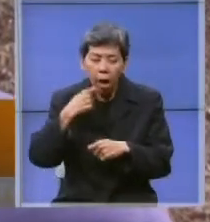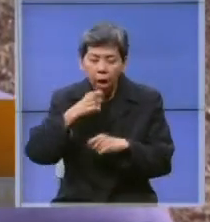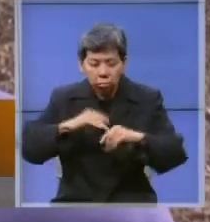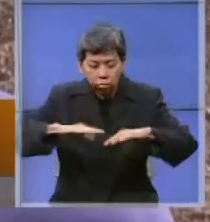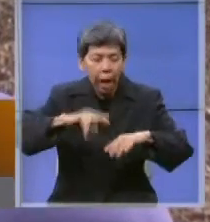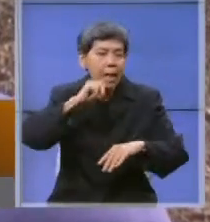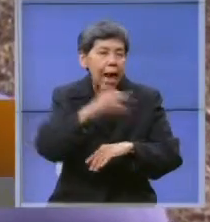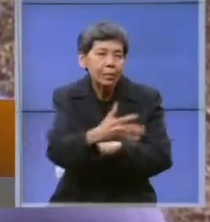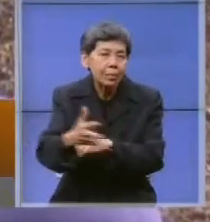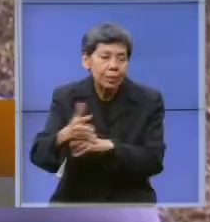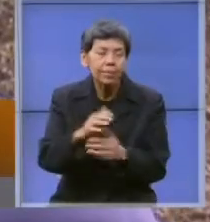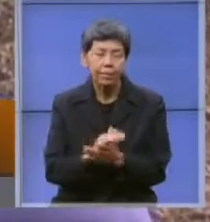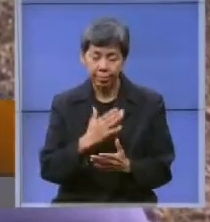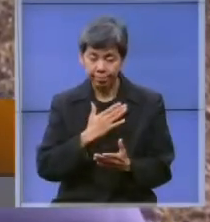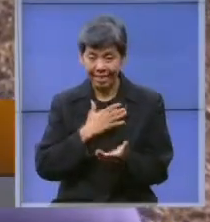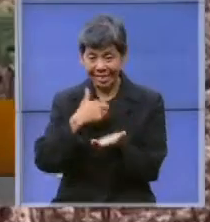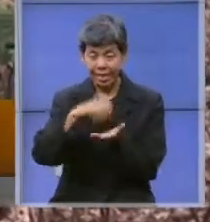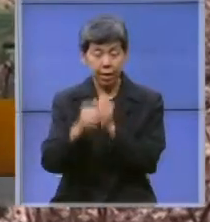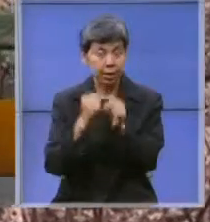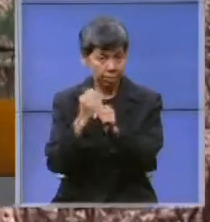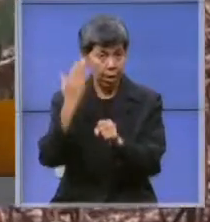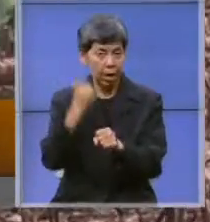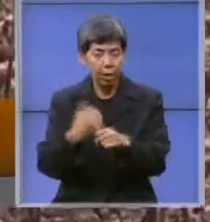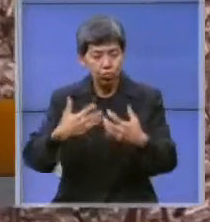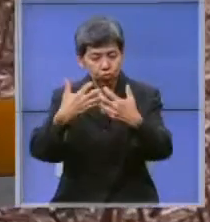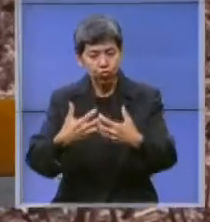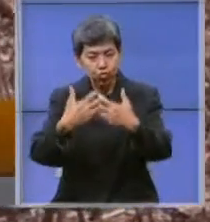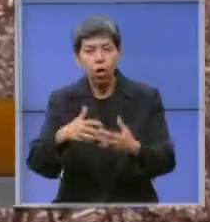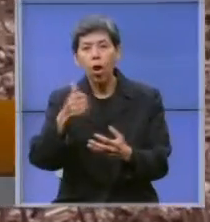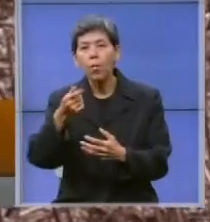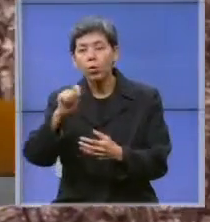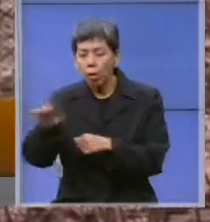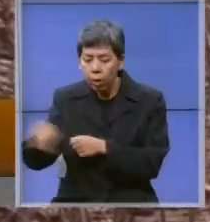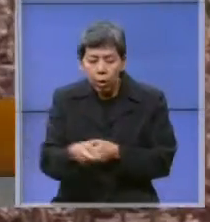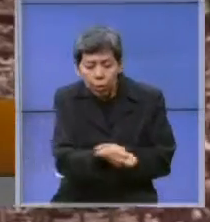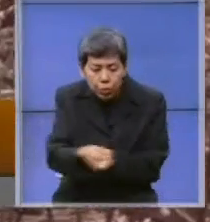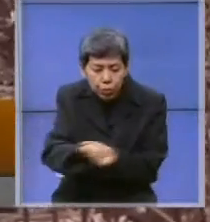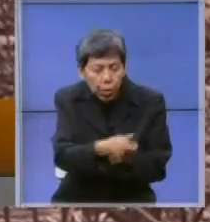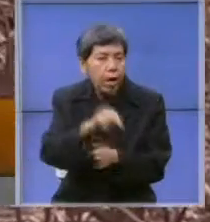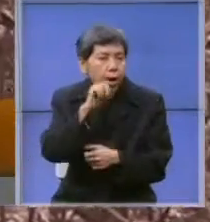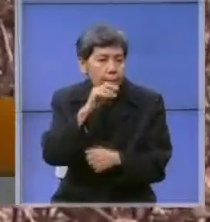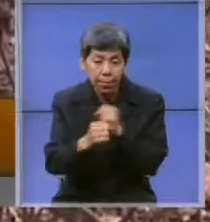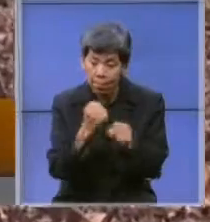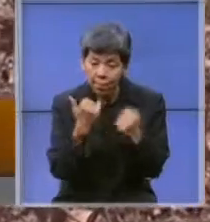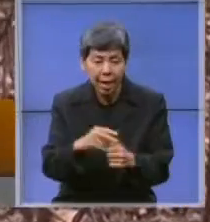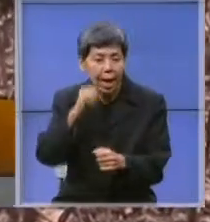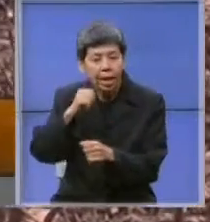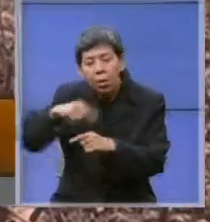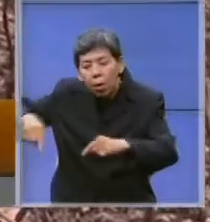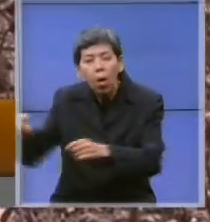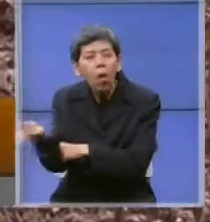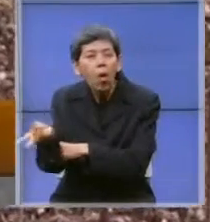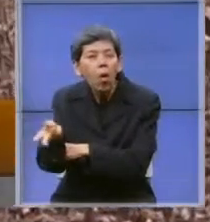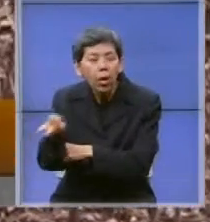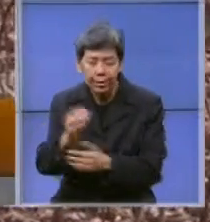น้ำนายสนั่นเล่าว่าปีที่ผ่านมาสูบน้ำจากสระของอบต.บางรักมาเติมในสระบัวแต่ปีนี้น้ำในสระเหลือน้อยเต็มทีค่